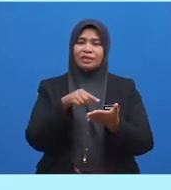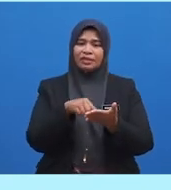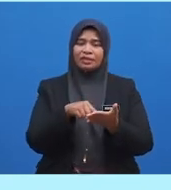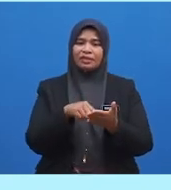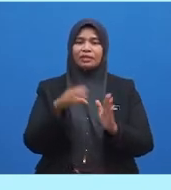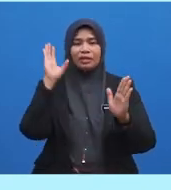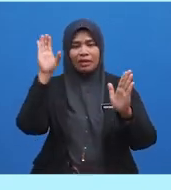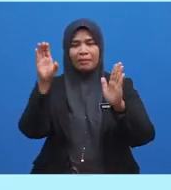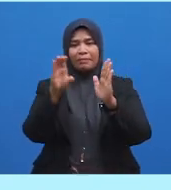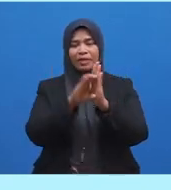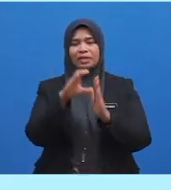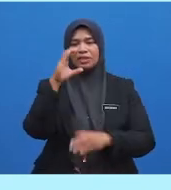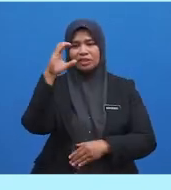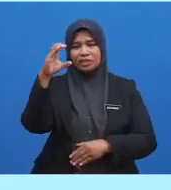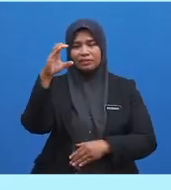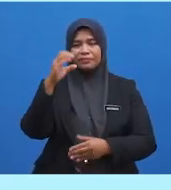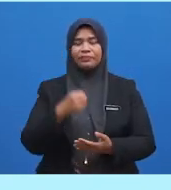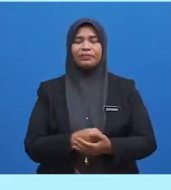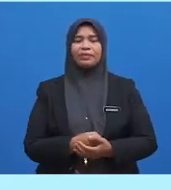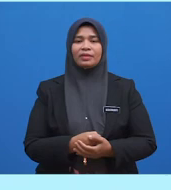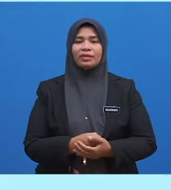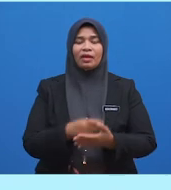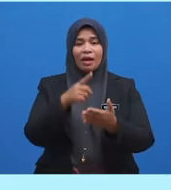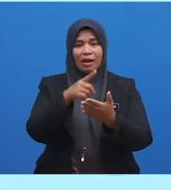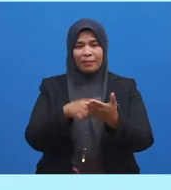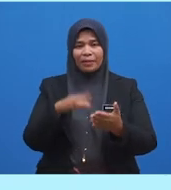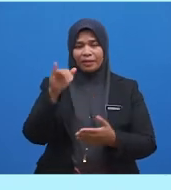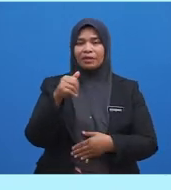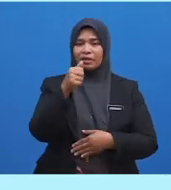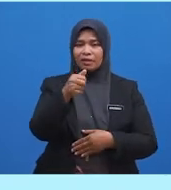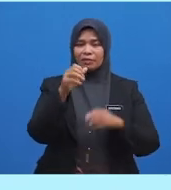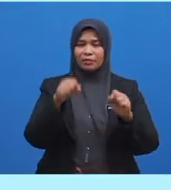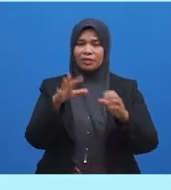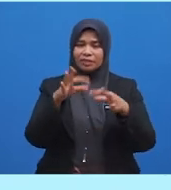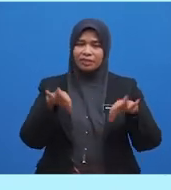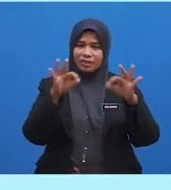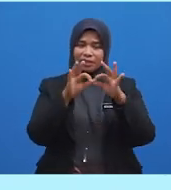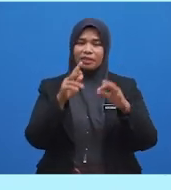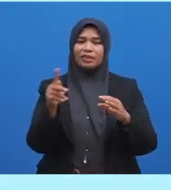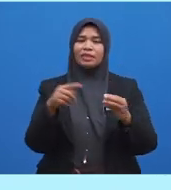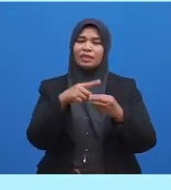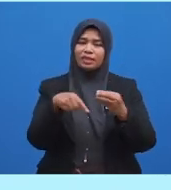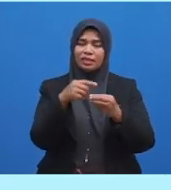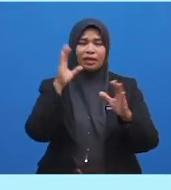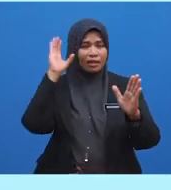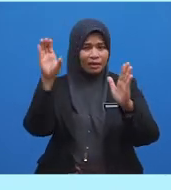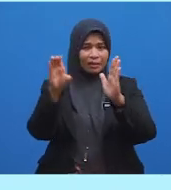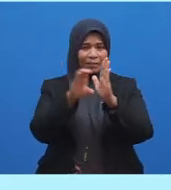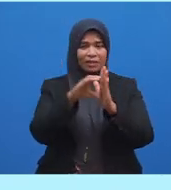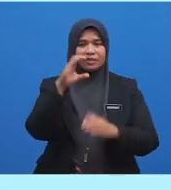gambar singa Hai up yang kamu boleh ceritakan tentang gambar